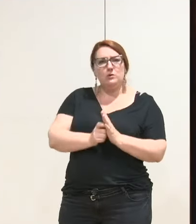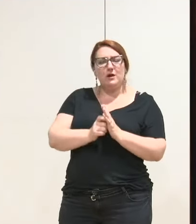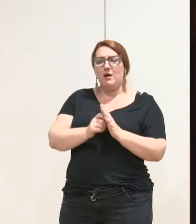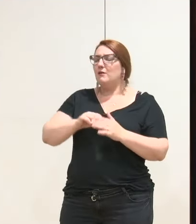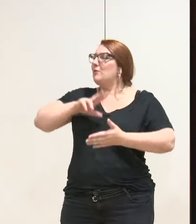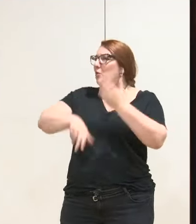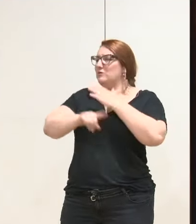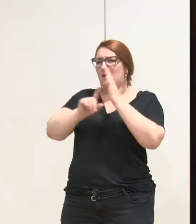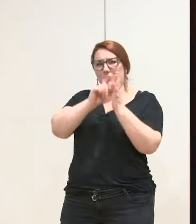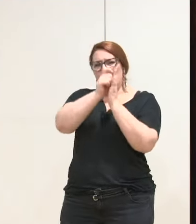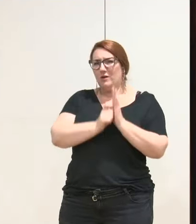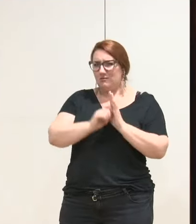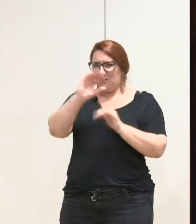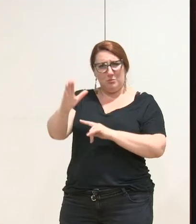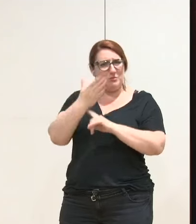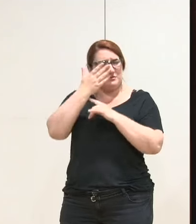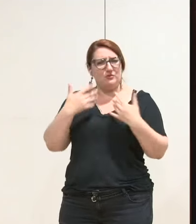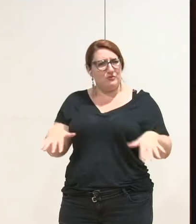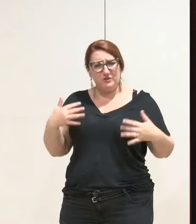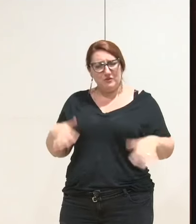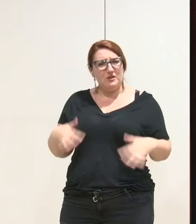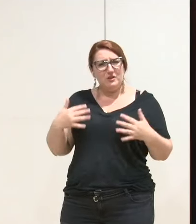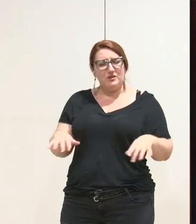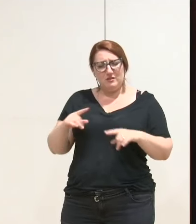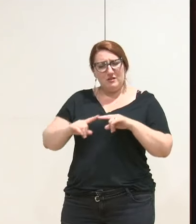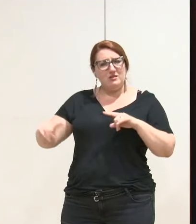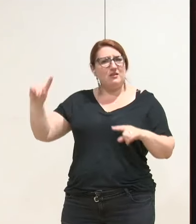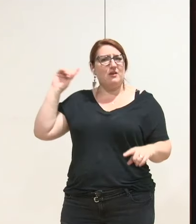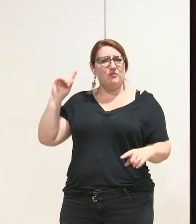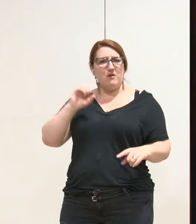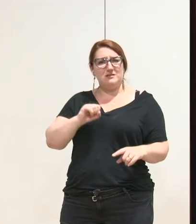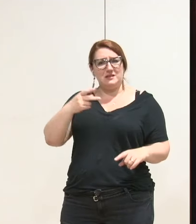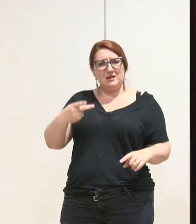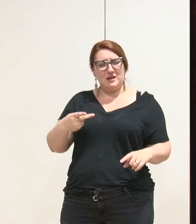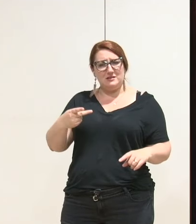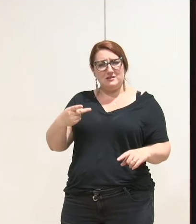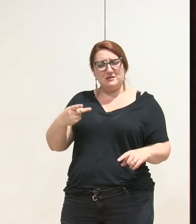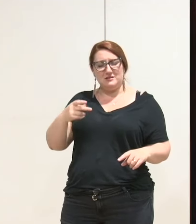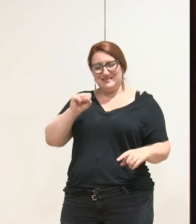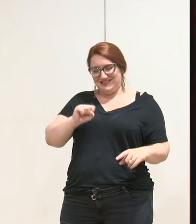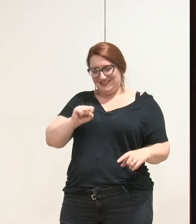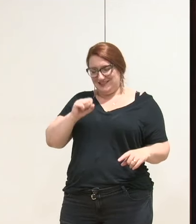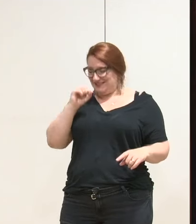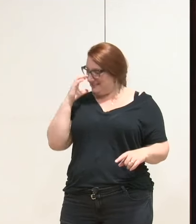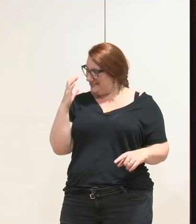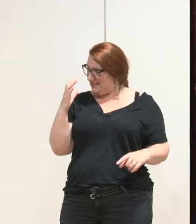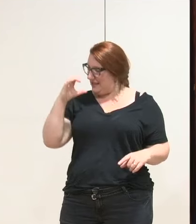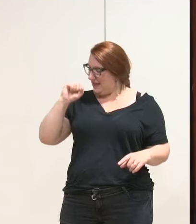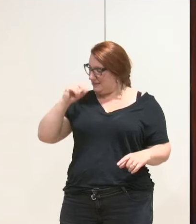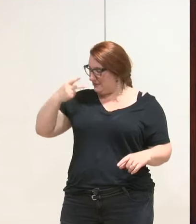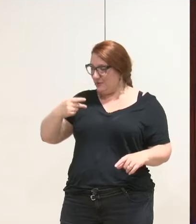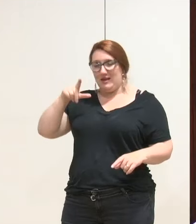été présenté assez clairement la dernière fois donc nous ne jouerons pas à un jeu qui pourrait